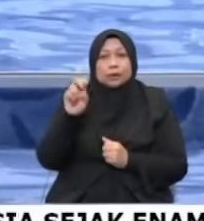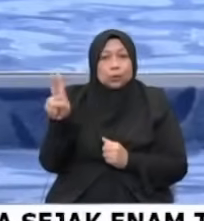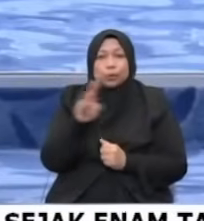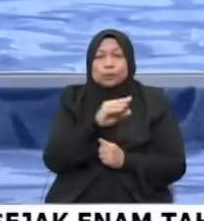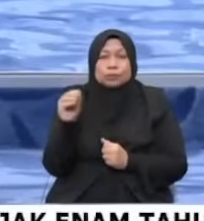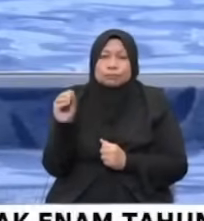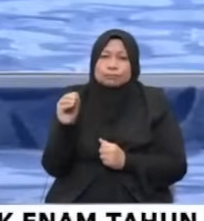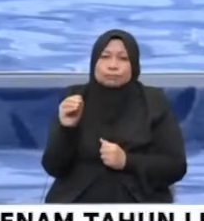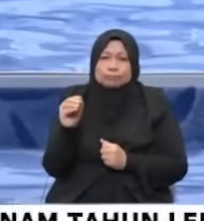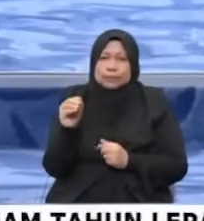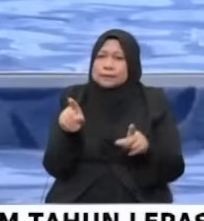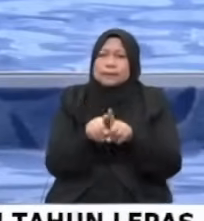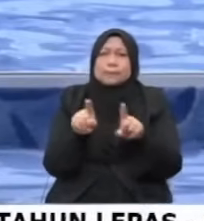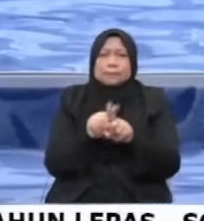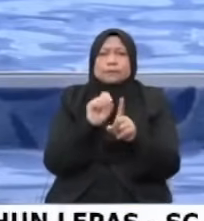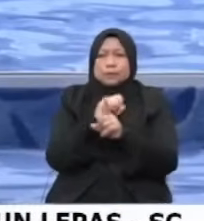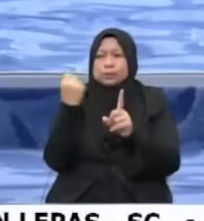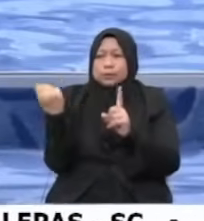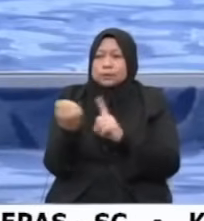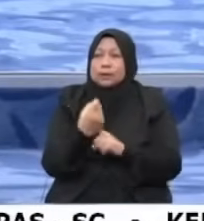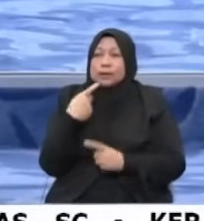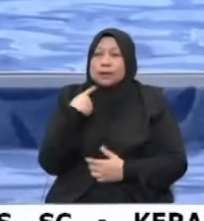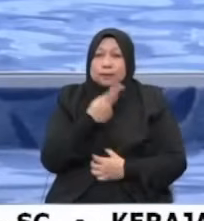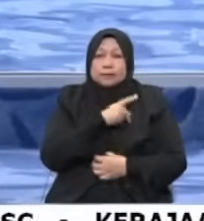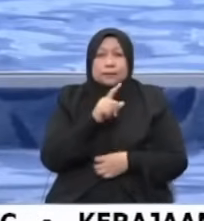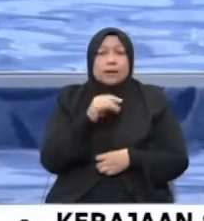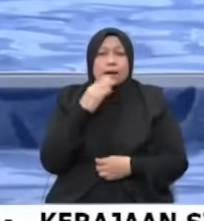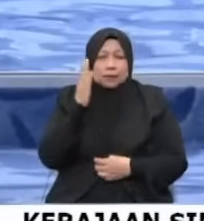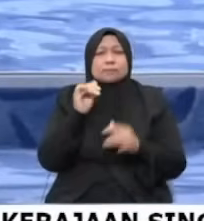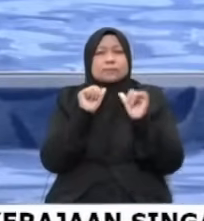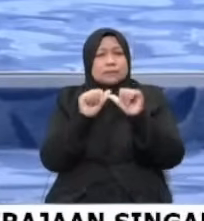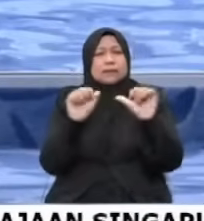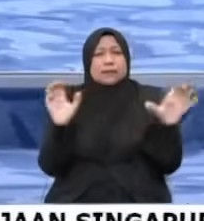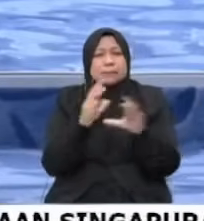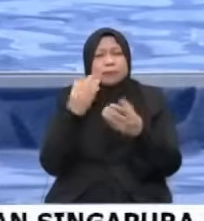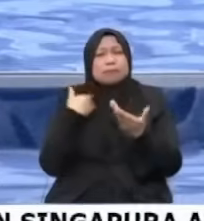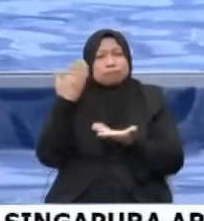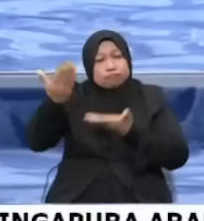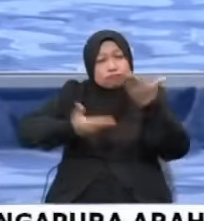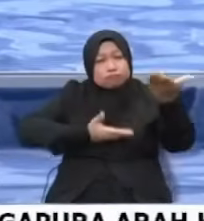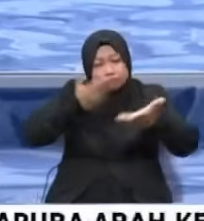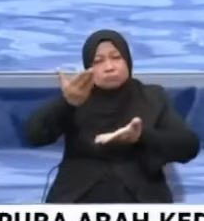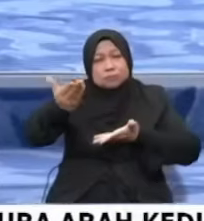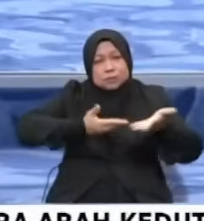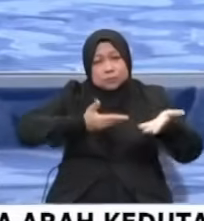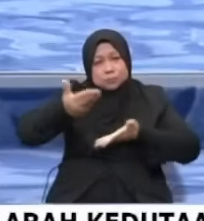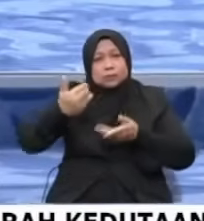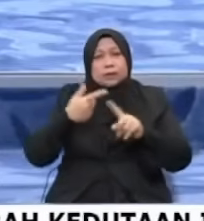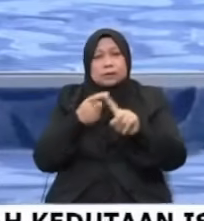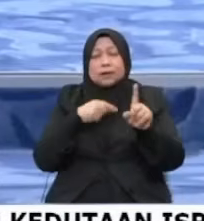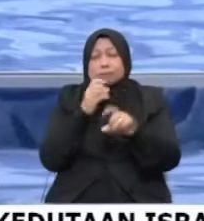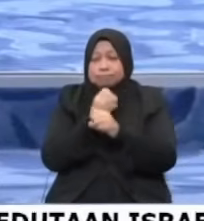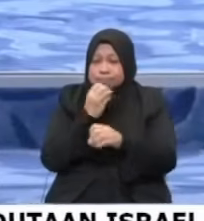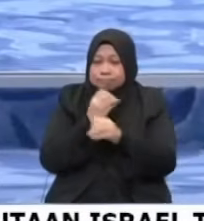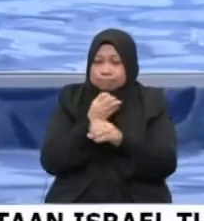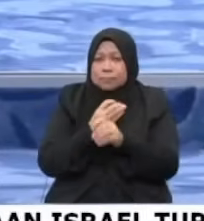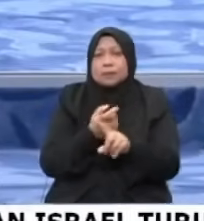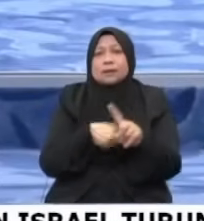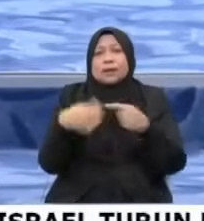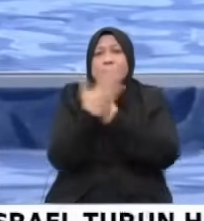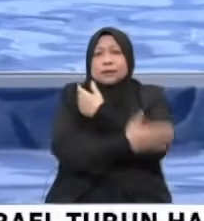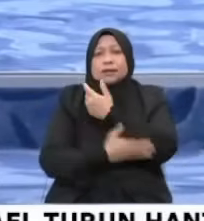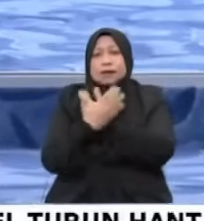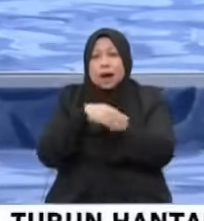dan begitulah keadaan dia Dan kita pun masih dapat pelawaan daripada kesungguhan daripada